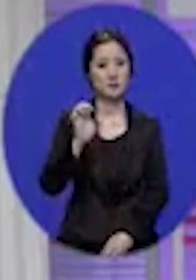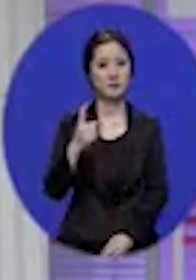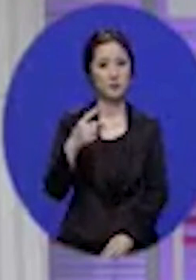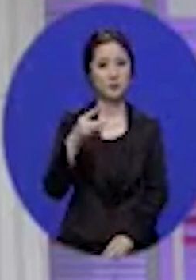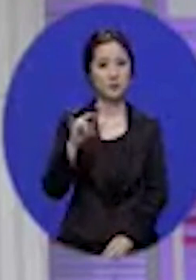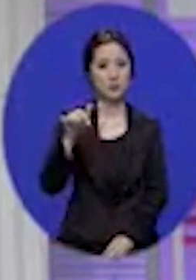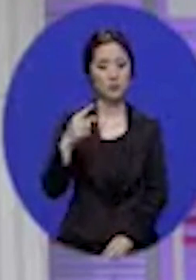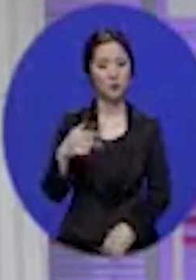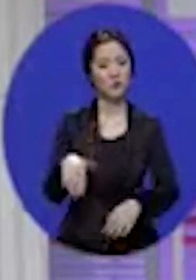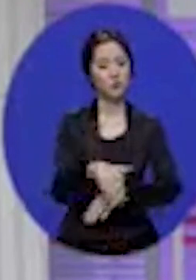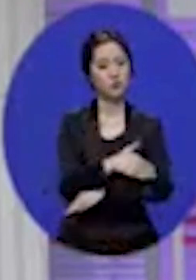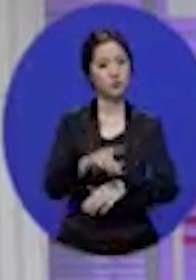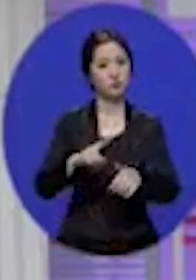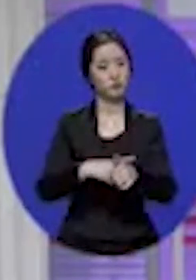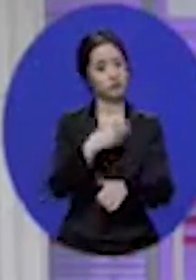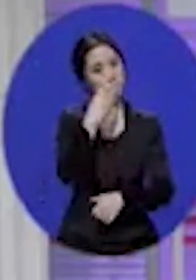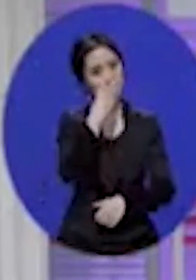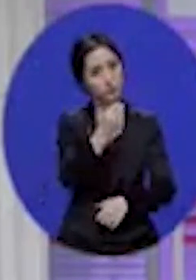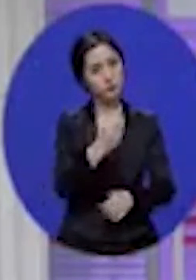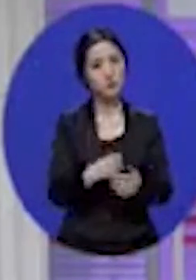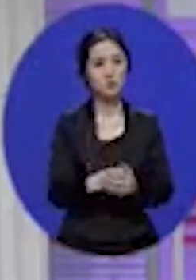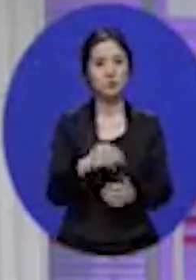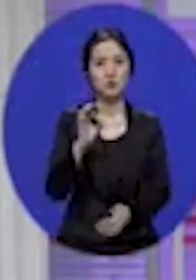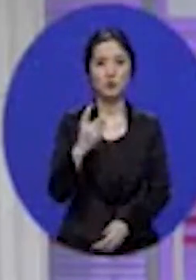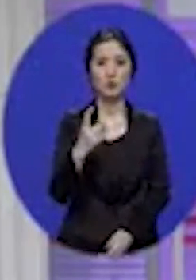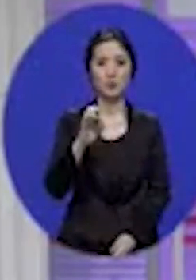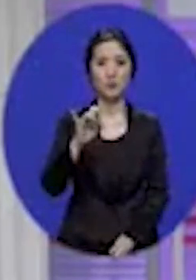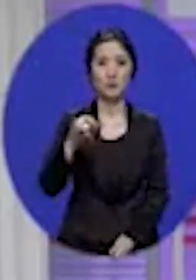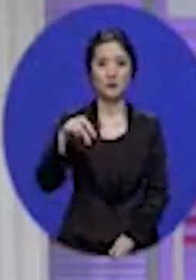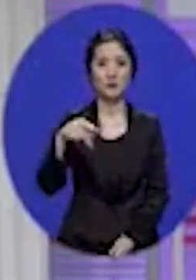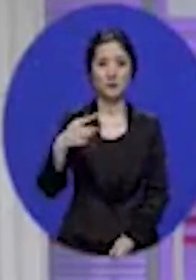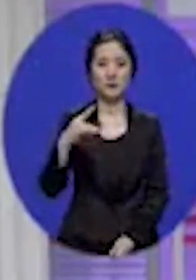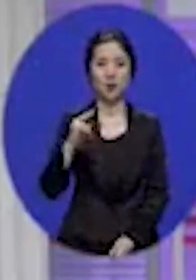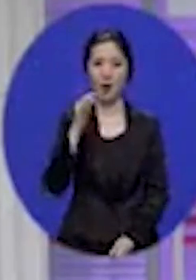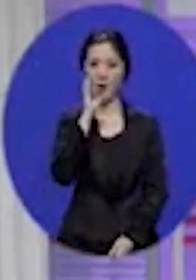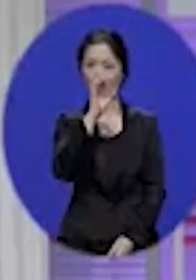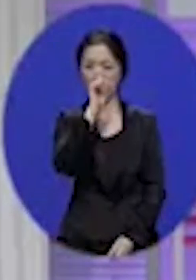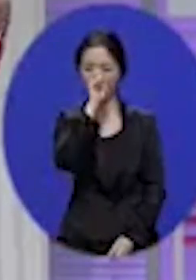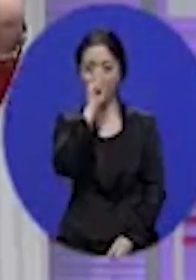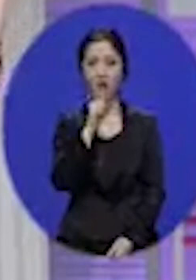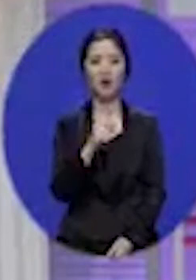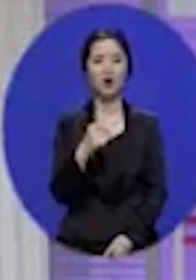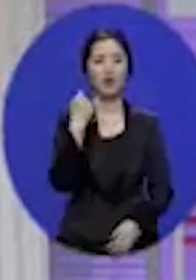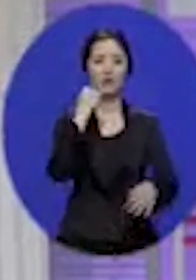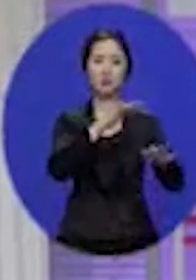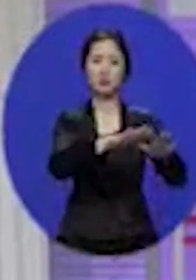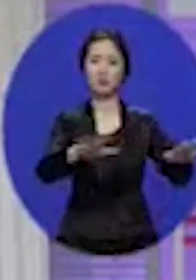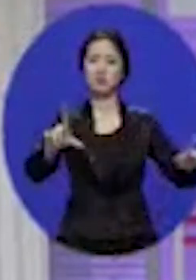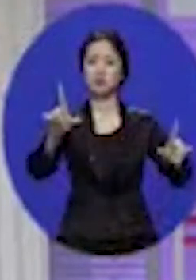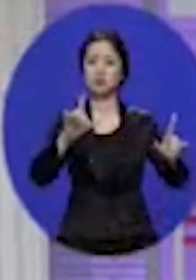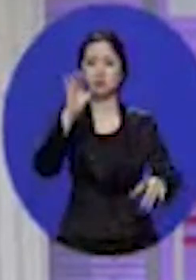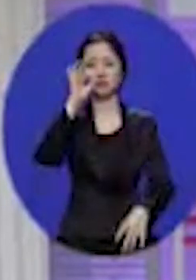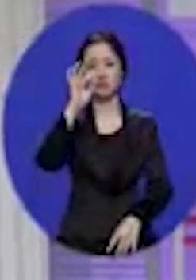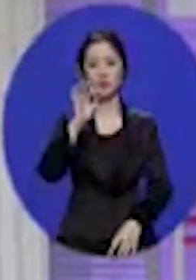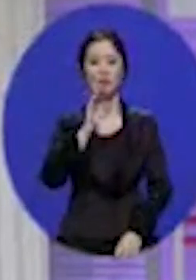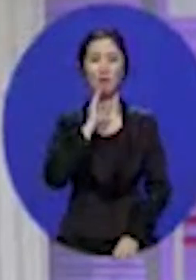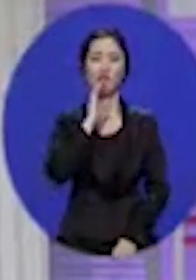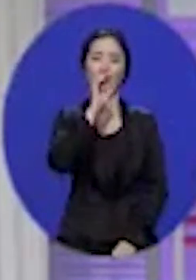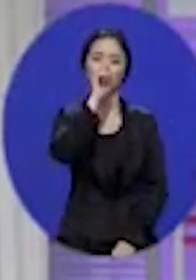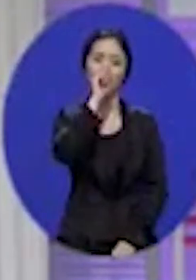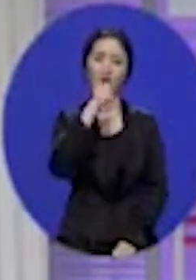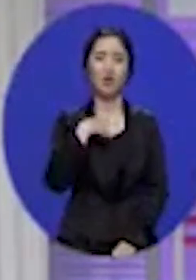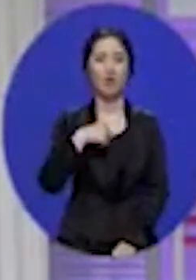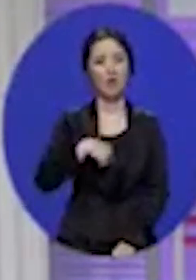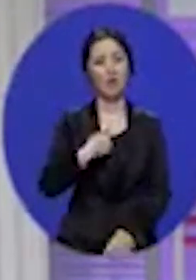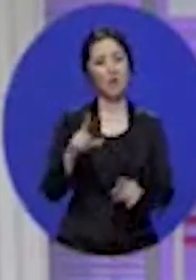보니까 마포대교 북단 쪽에 오피스텔이 있는데 마포대교 야경이 쫙 펼쳐지고 혼자 오피스텔에 이렇게